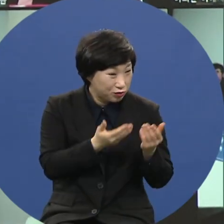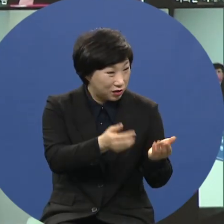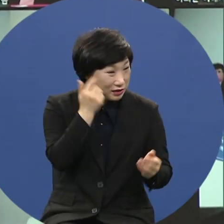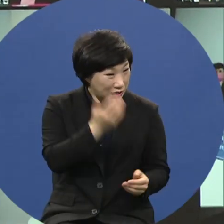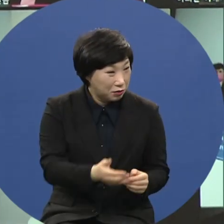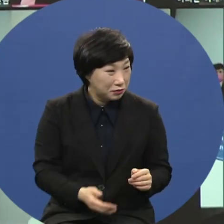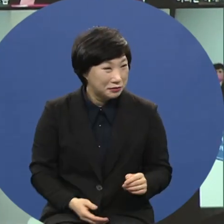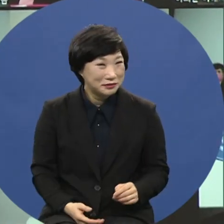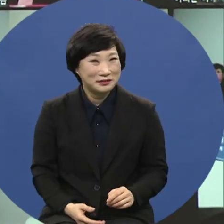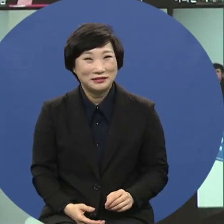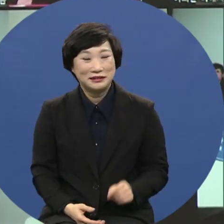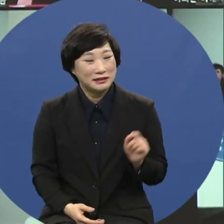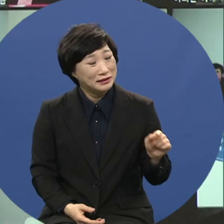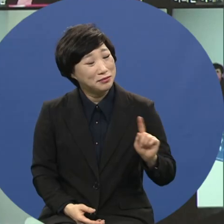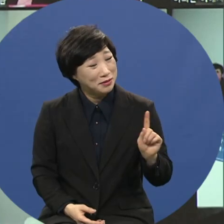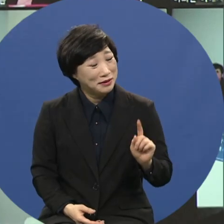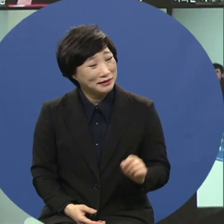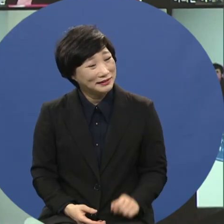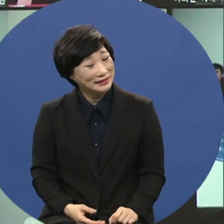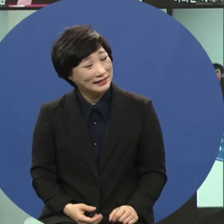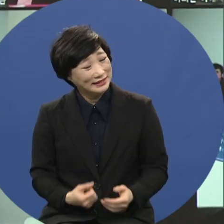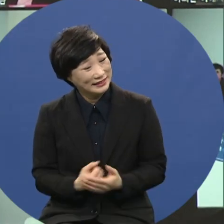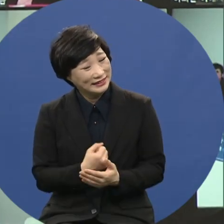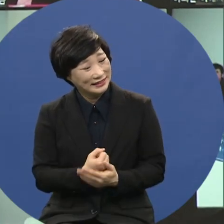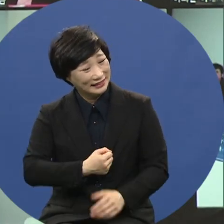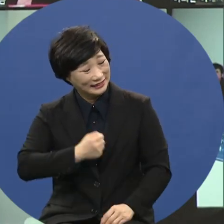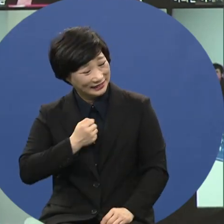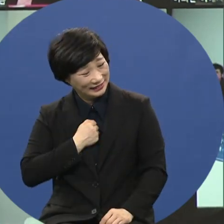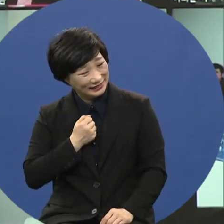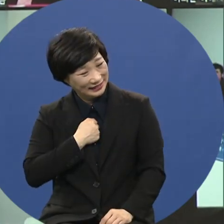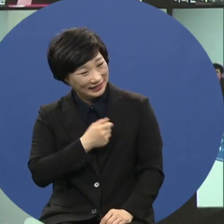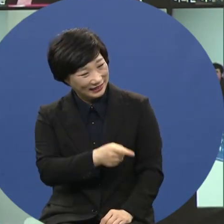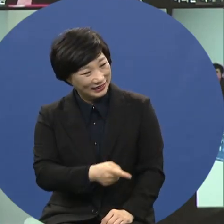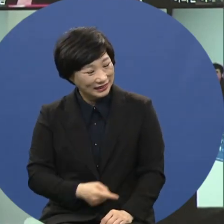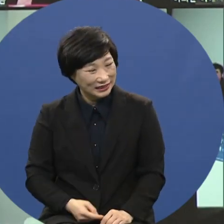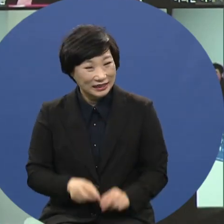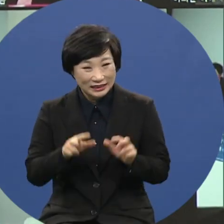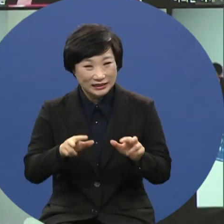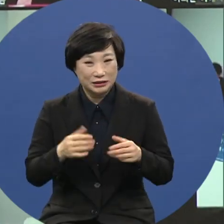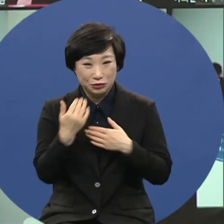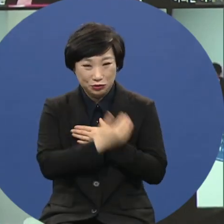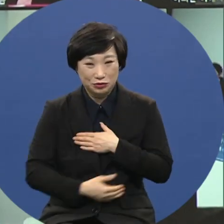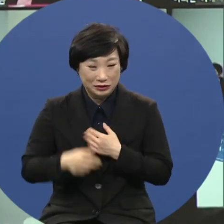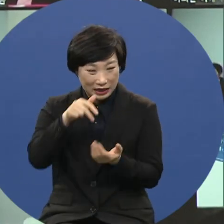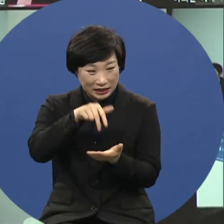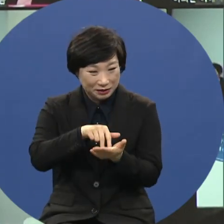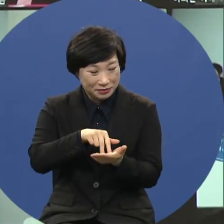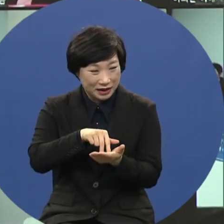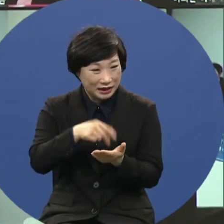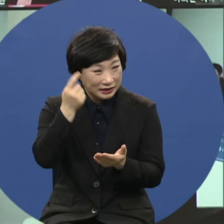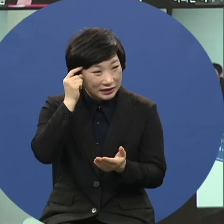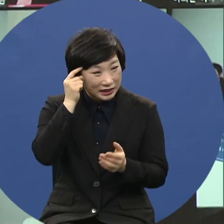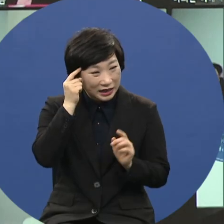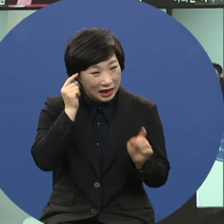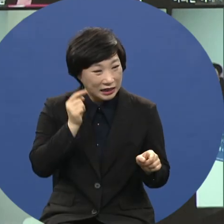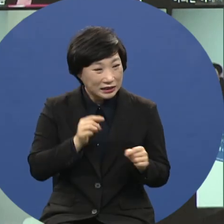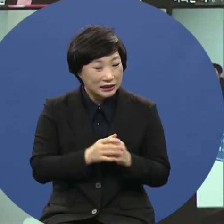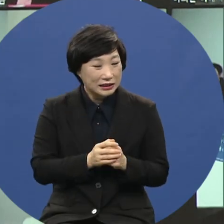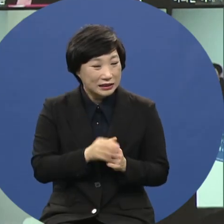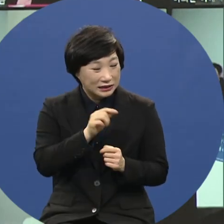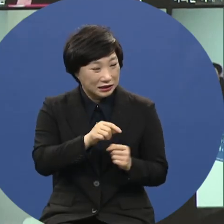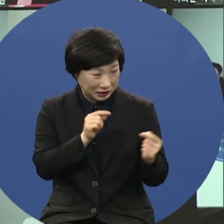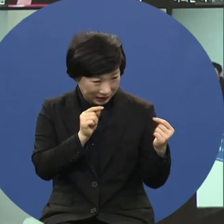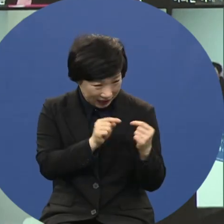구절만. 너는 그럼 참 낙한 사람이다. 네 지금 육신의 형편과 사정, 그